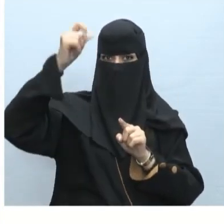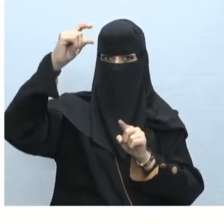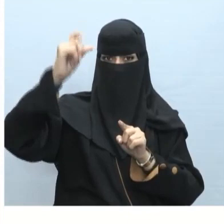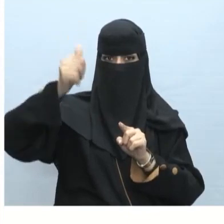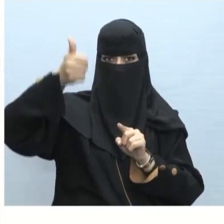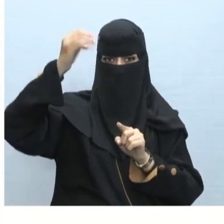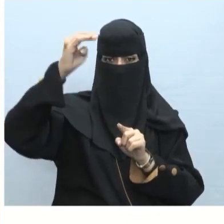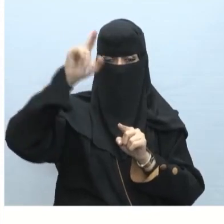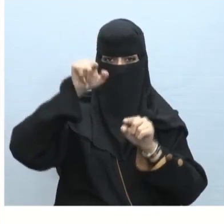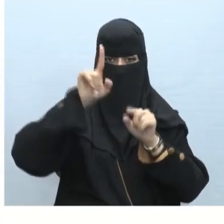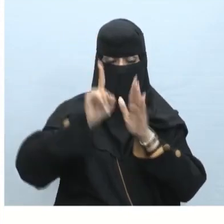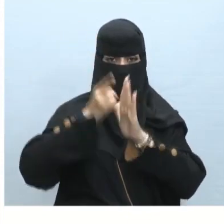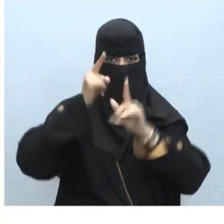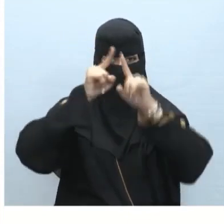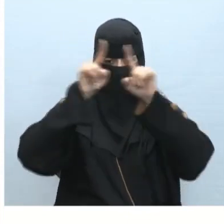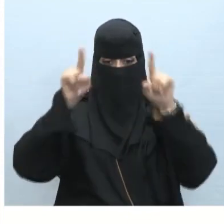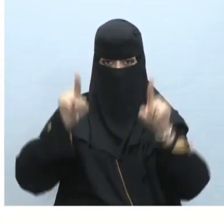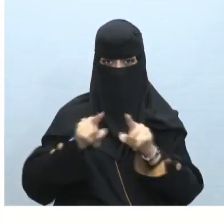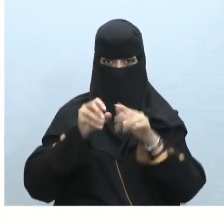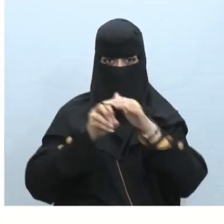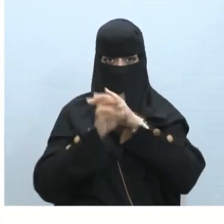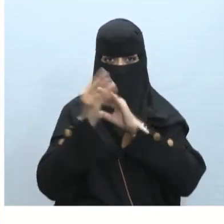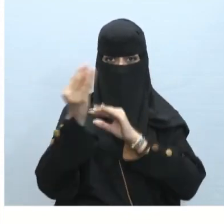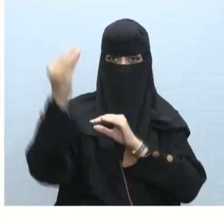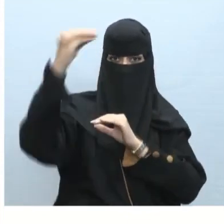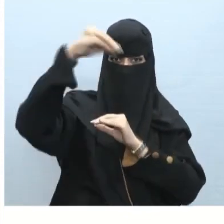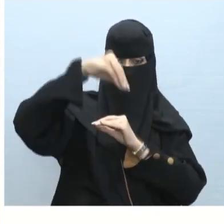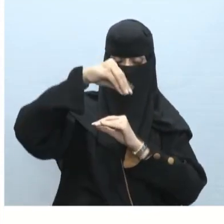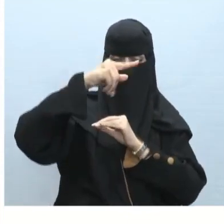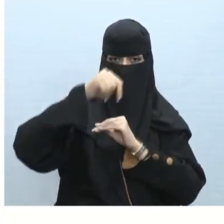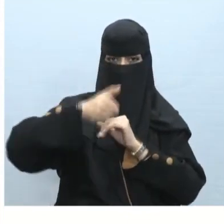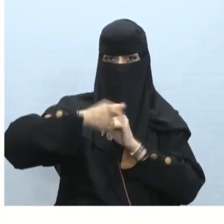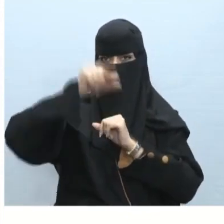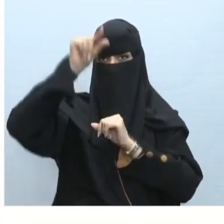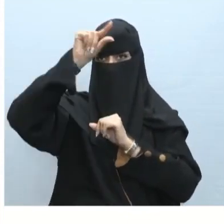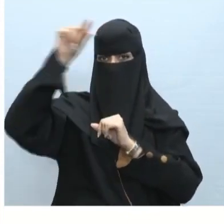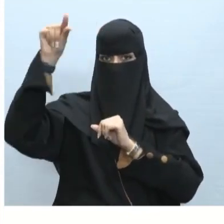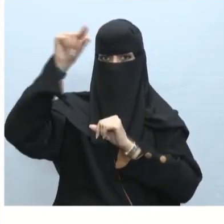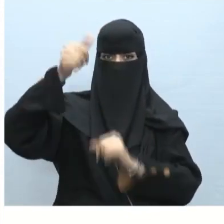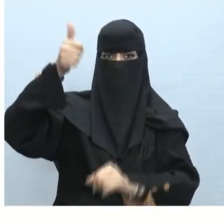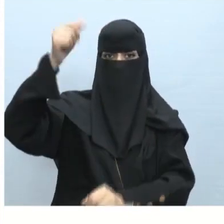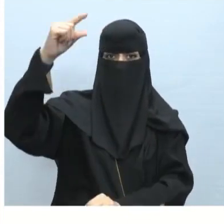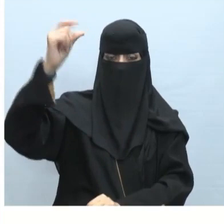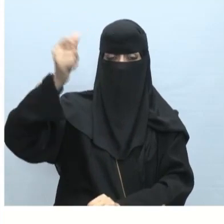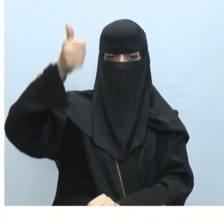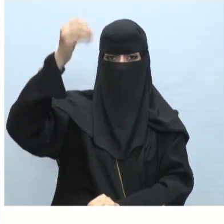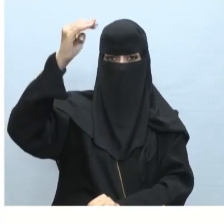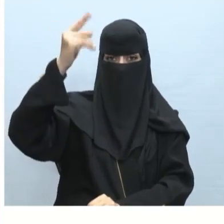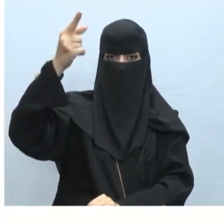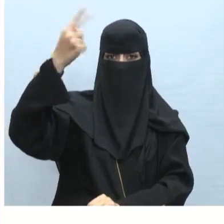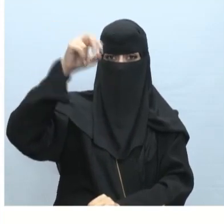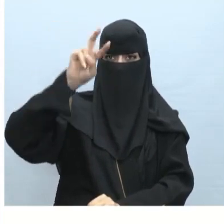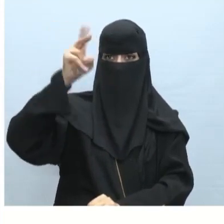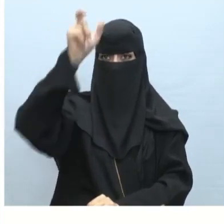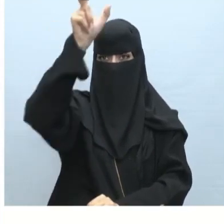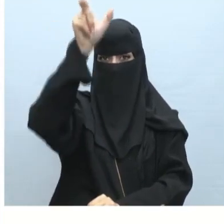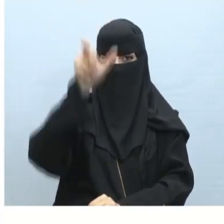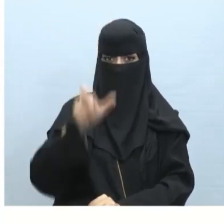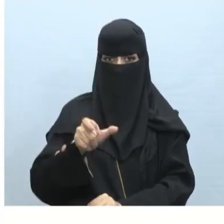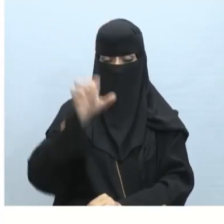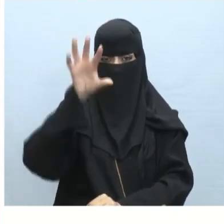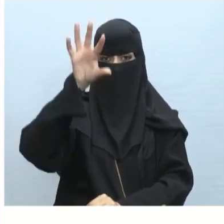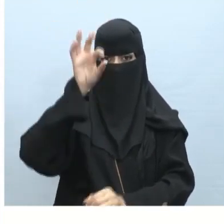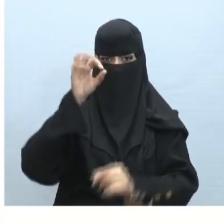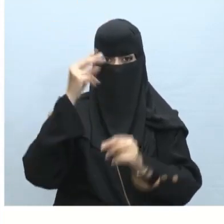نريد اضافه سمارت ارث اليها بعد ذلك من علامه التبويب ادراج ومن مجموعه